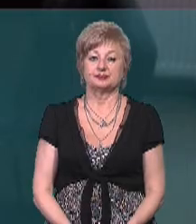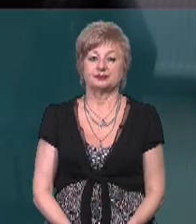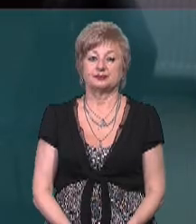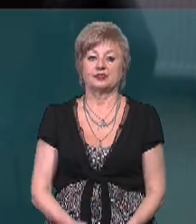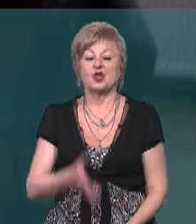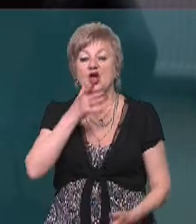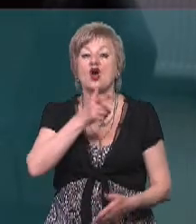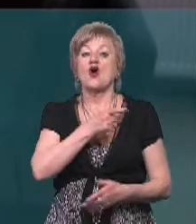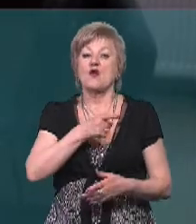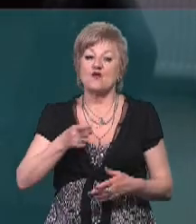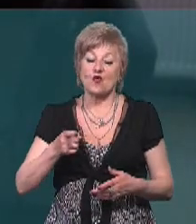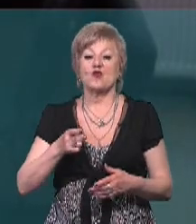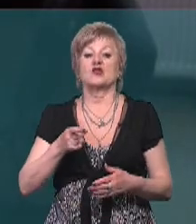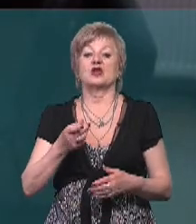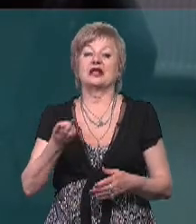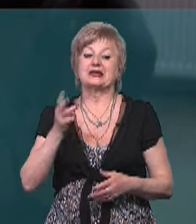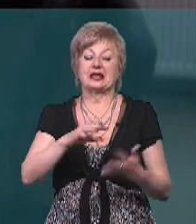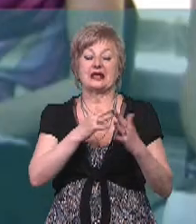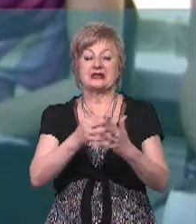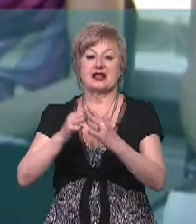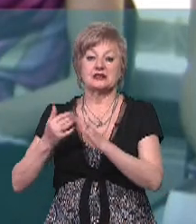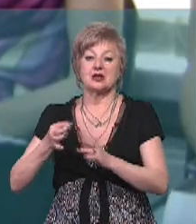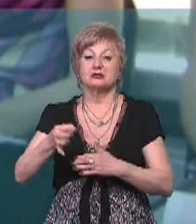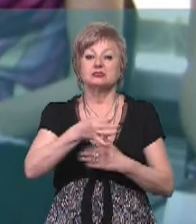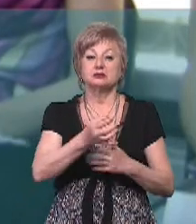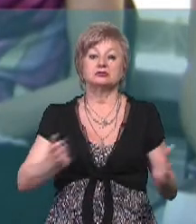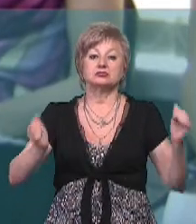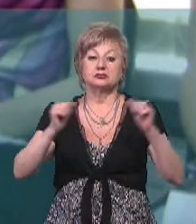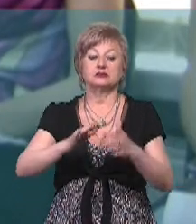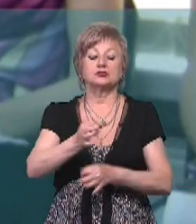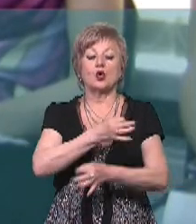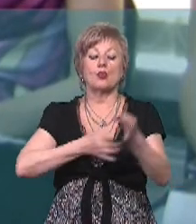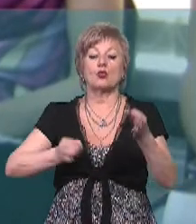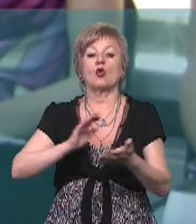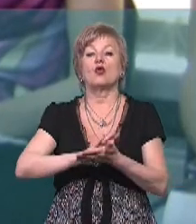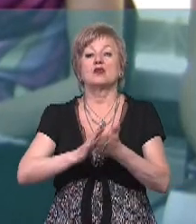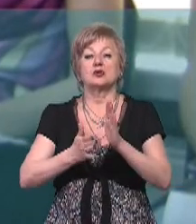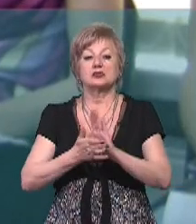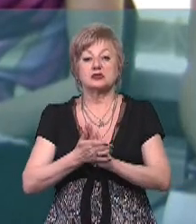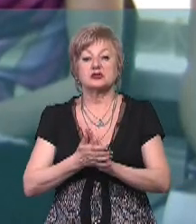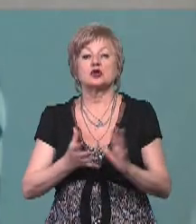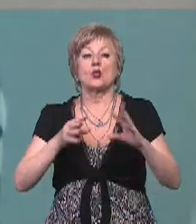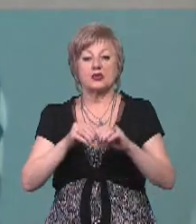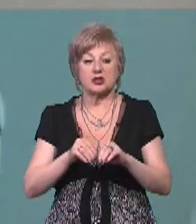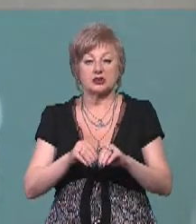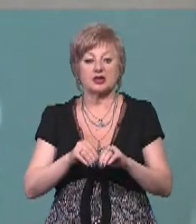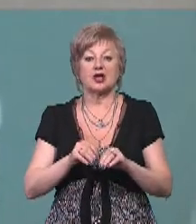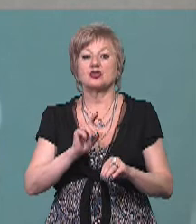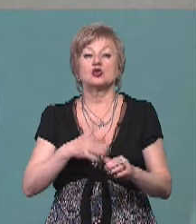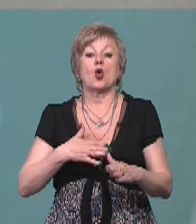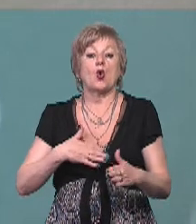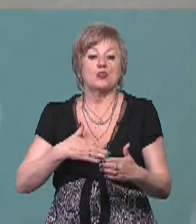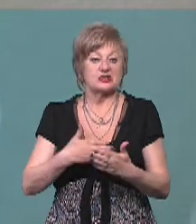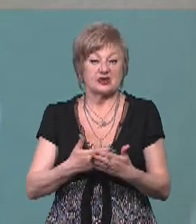Під час зборів представників 3 селищних рад обговорили ймовірні умови, ризики та перспективи об'єднання. Якщо добровільного злиття